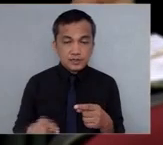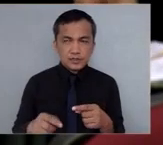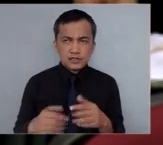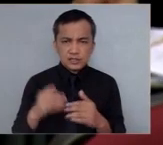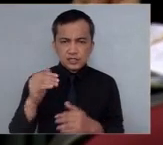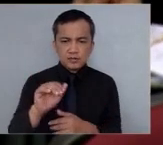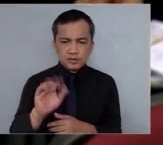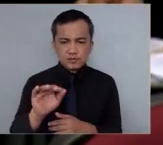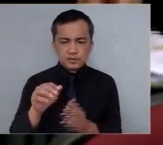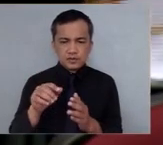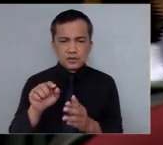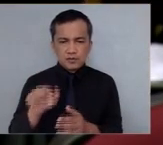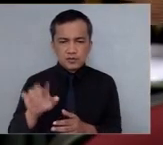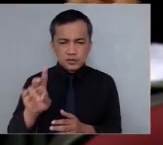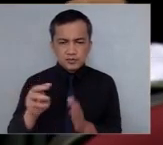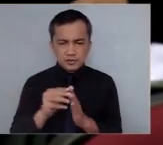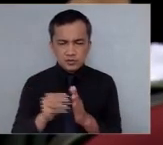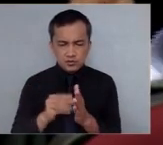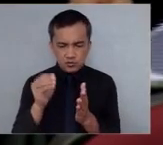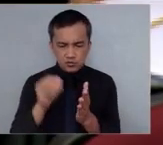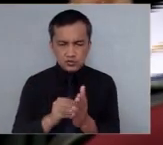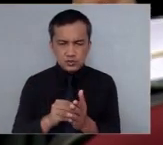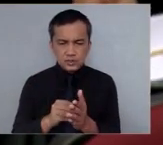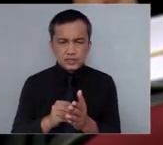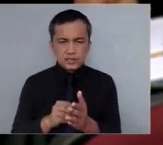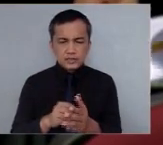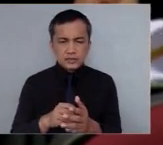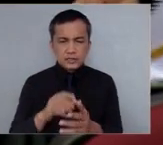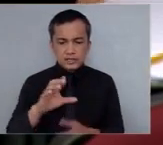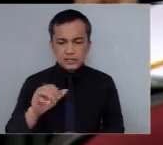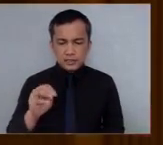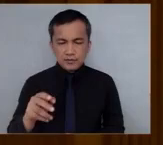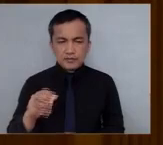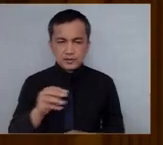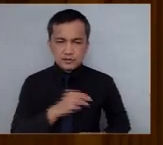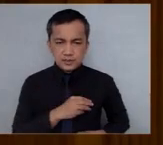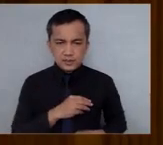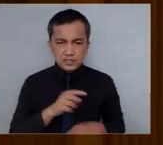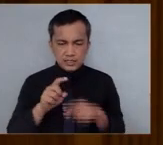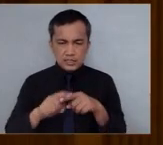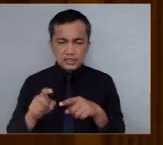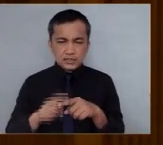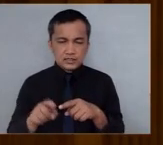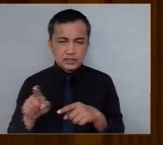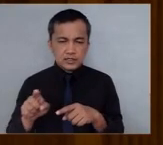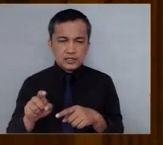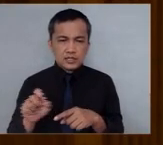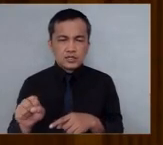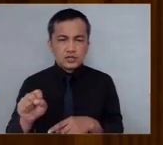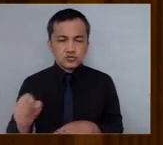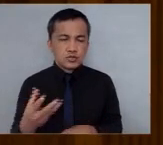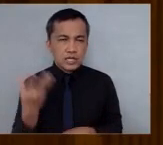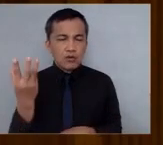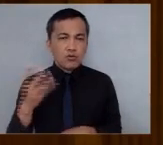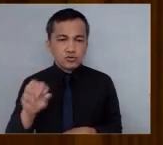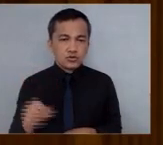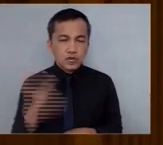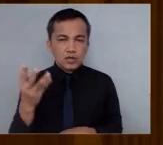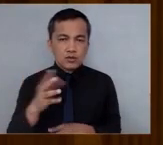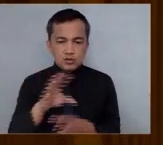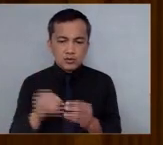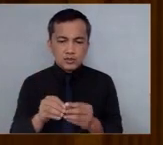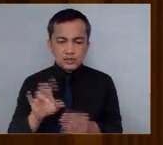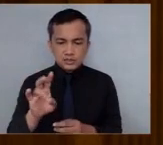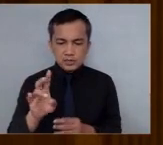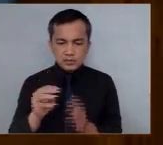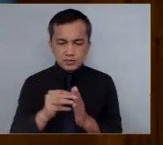15.7 million pesos na utang ng kampo militar sa Electric Cooperative 2 sa Tarlac. Sa Surigao, umabot naman daw sa 70 million pesos